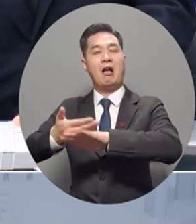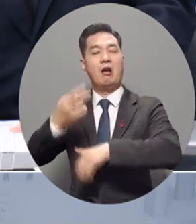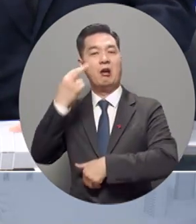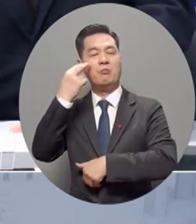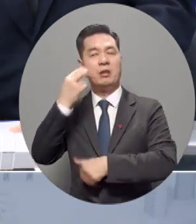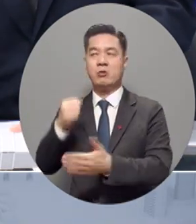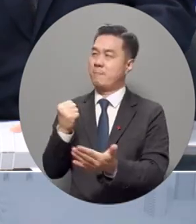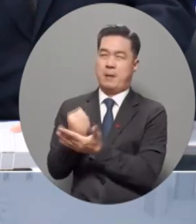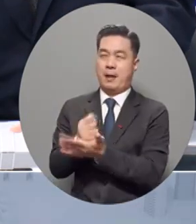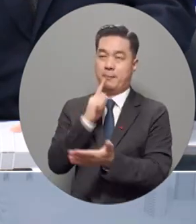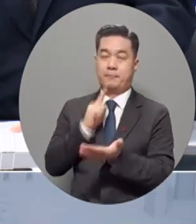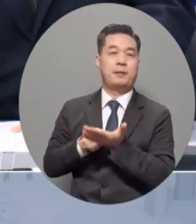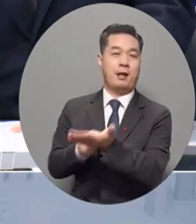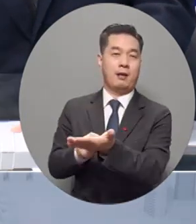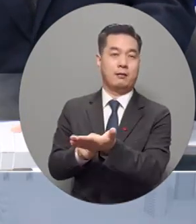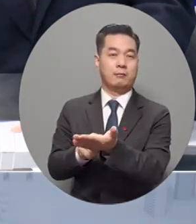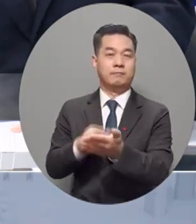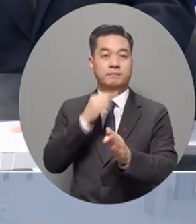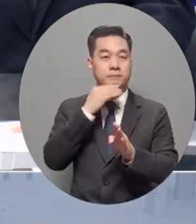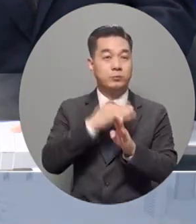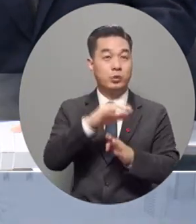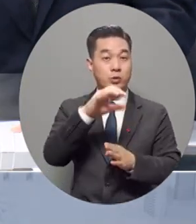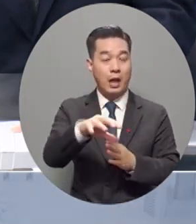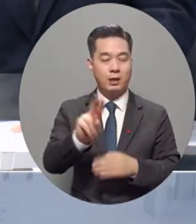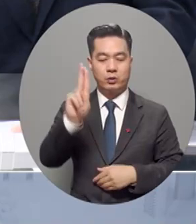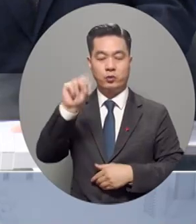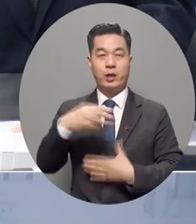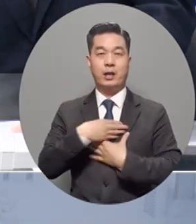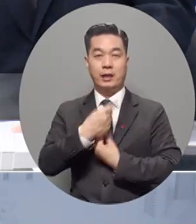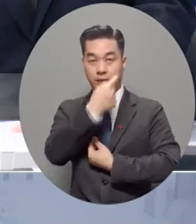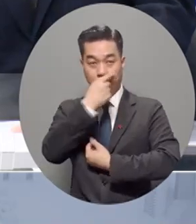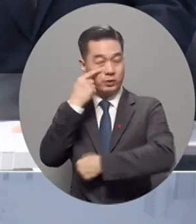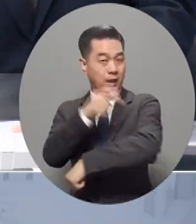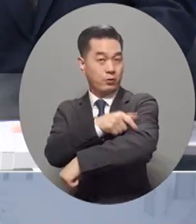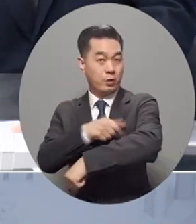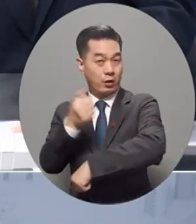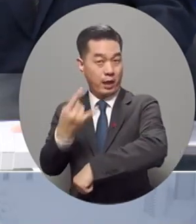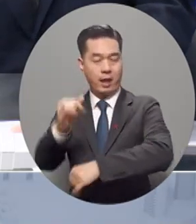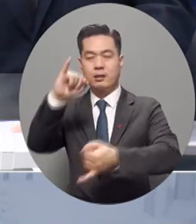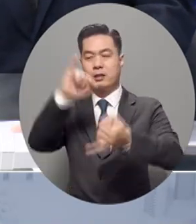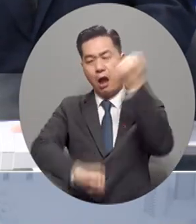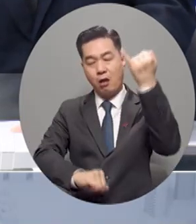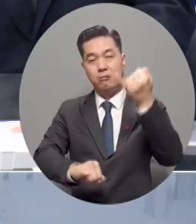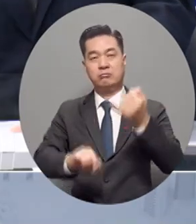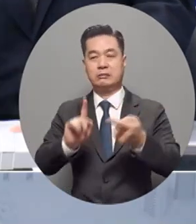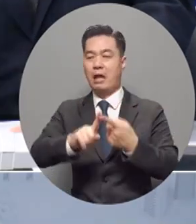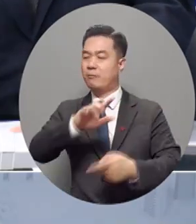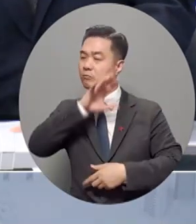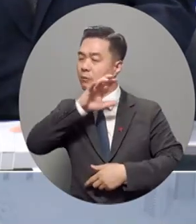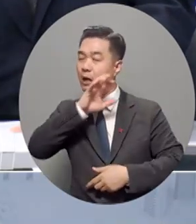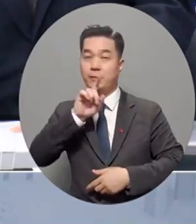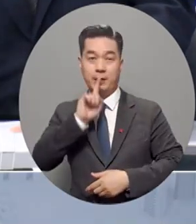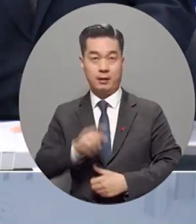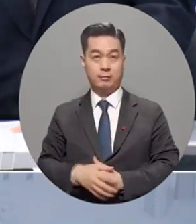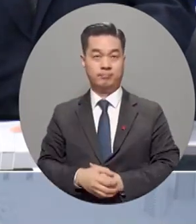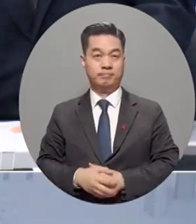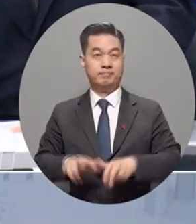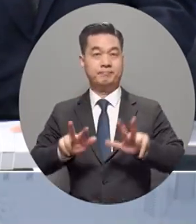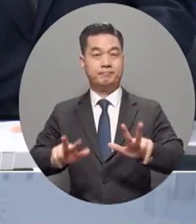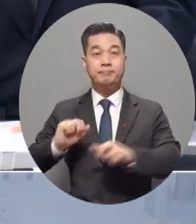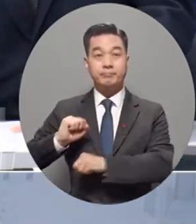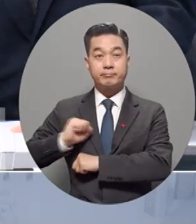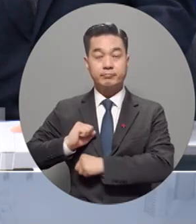비난인요 어 북한의 위성 발사는 유엔 안보리 결의 위반인데이를 불만 삼한 것으로 보입니다 어 현재 군사적